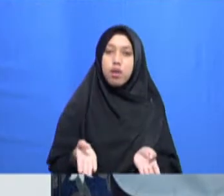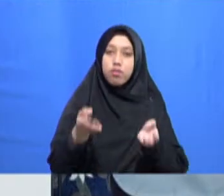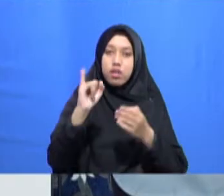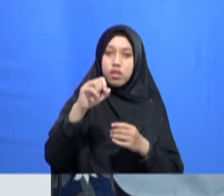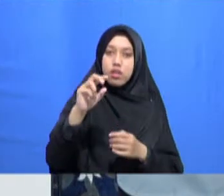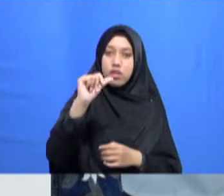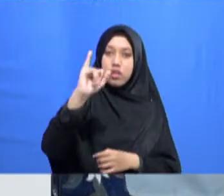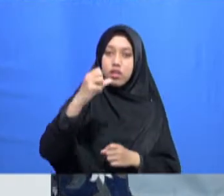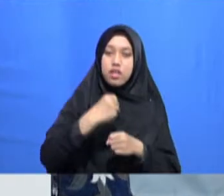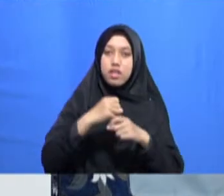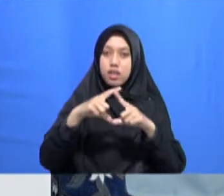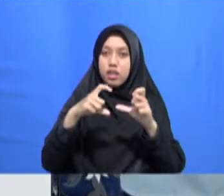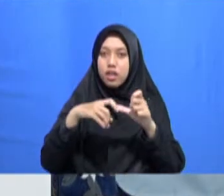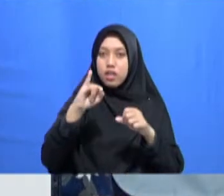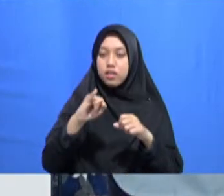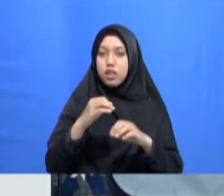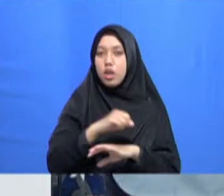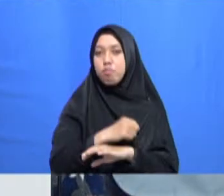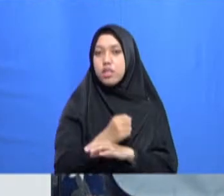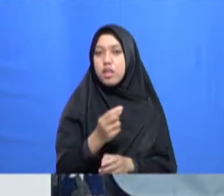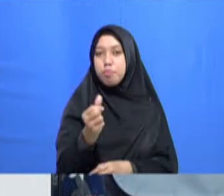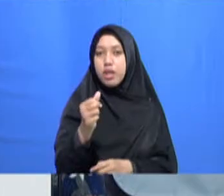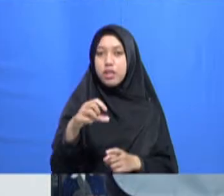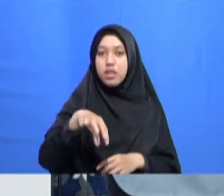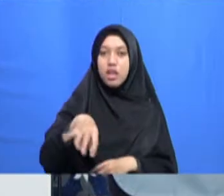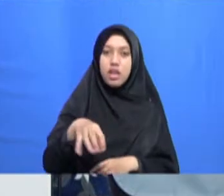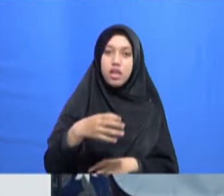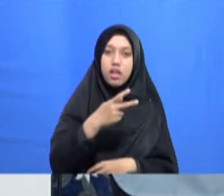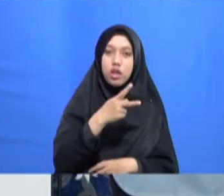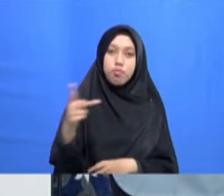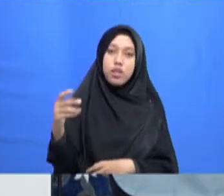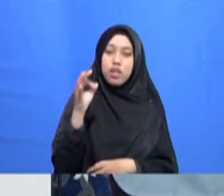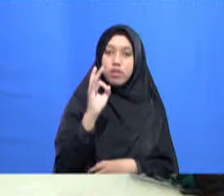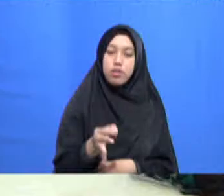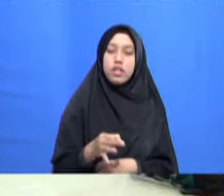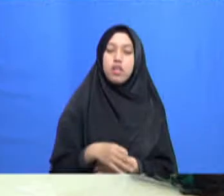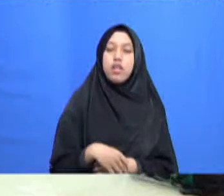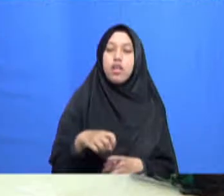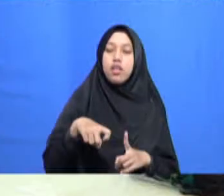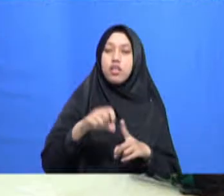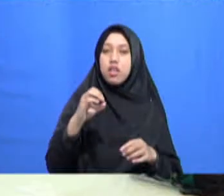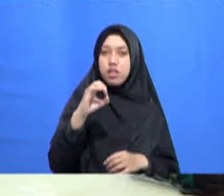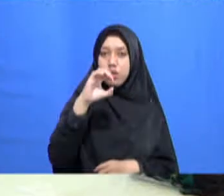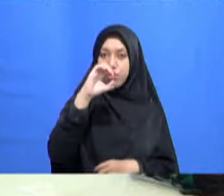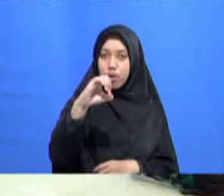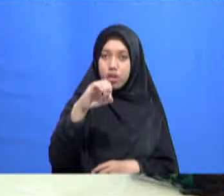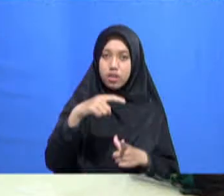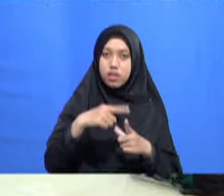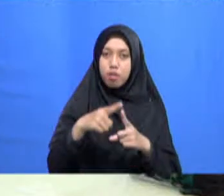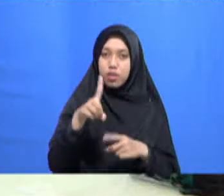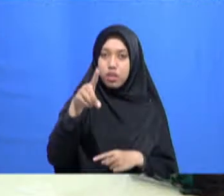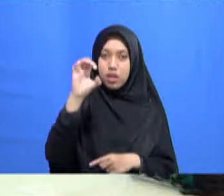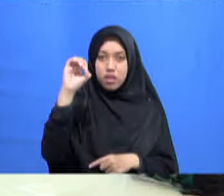bisa dibiayai daerah, kabupaten, kota, itu hanya luas sampai dari 0 sampai dengan 1.000 hektar.